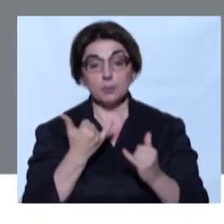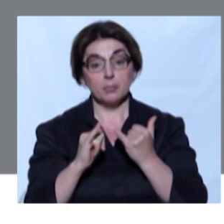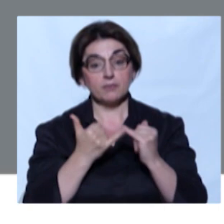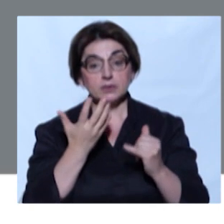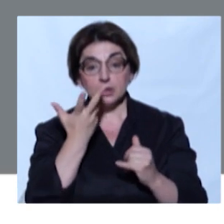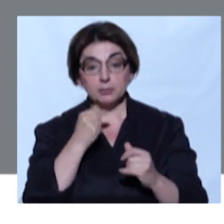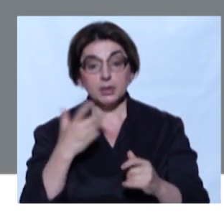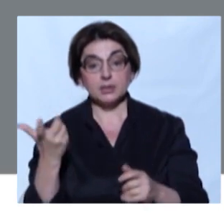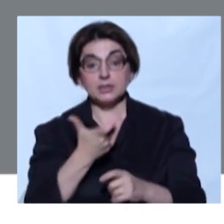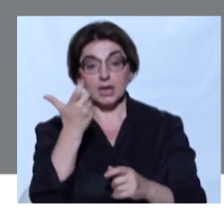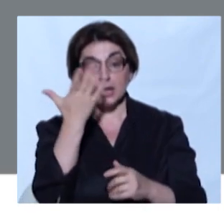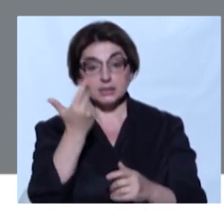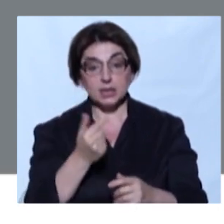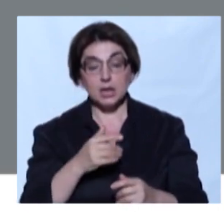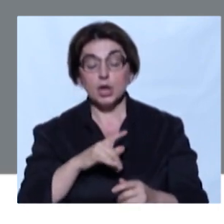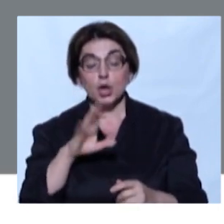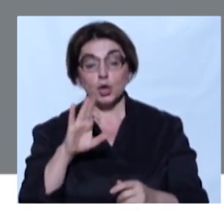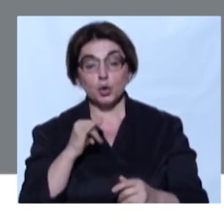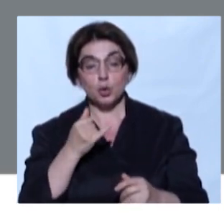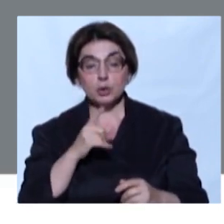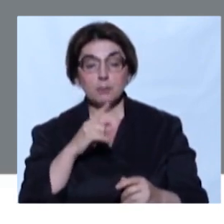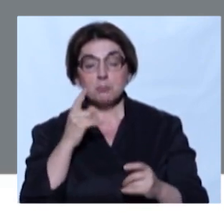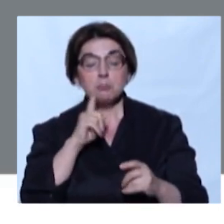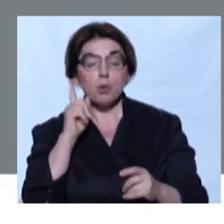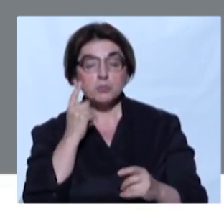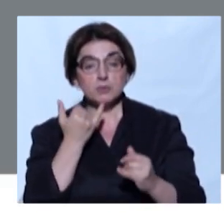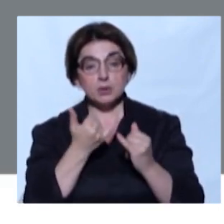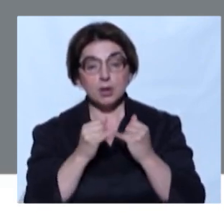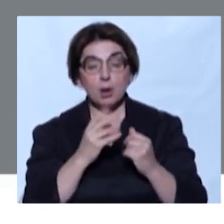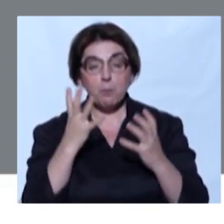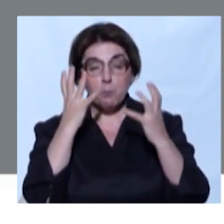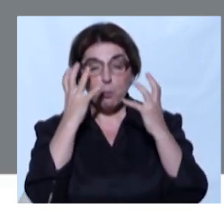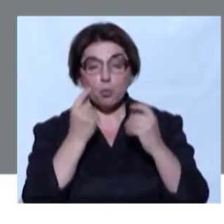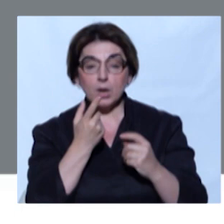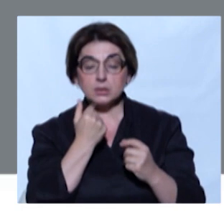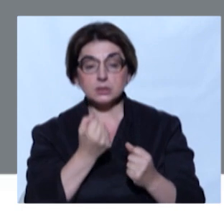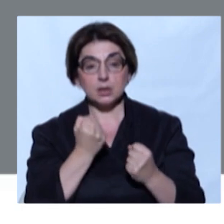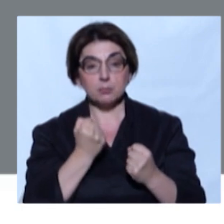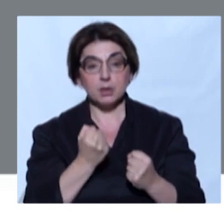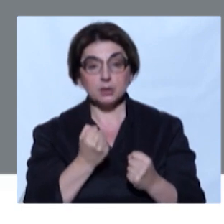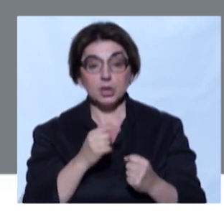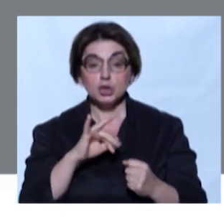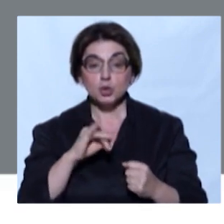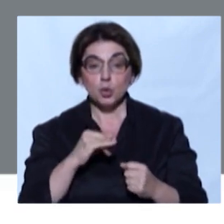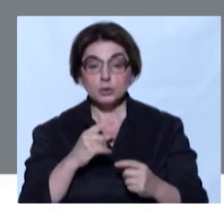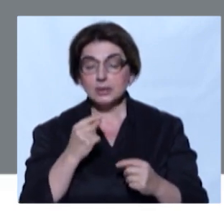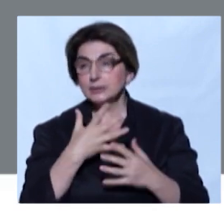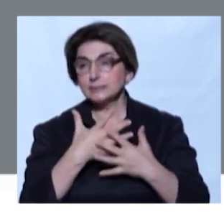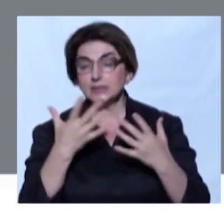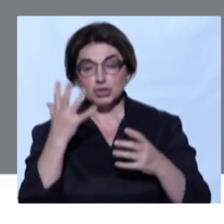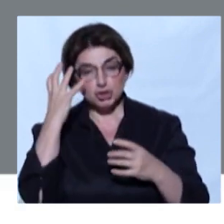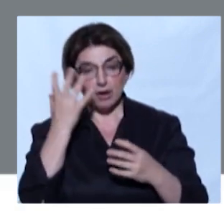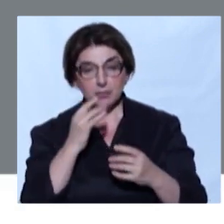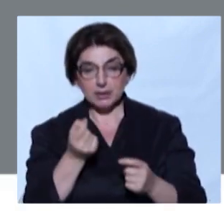ფერის აირია, ქლორი მომწვანო მოყვითალო ფერის აირი, ბრომი მურა წითელი ფერის სითხეა, იოდი მონაცრისფრო შავი